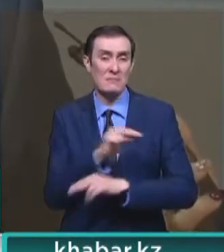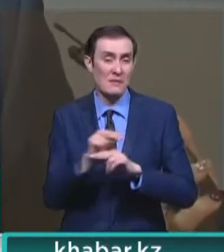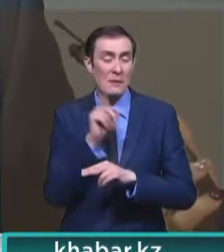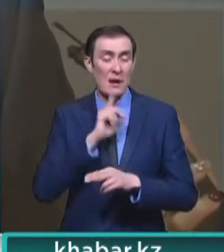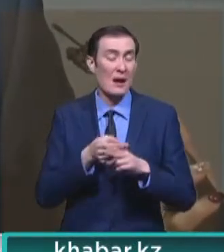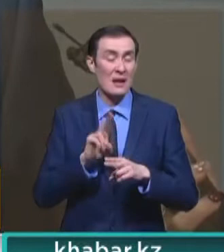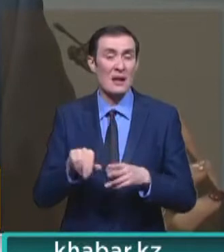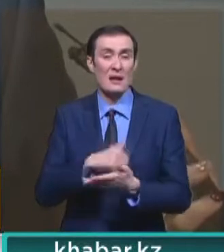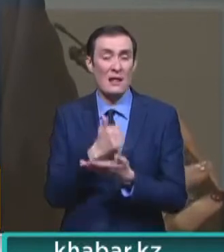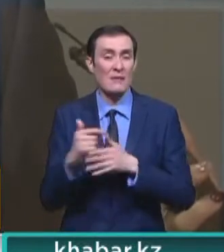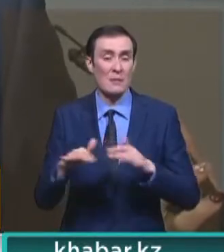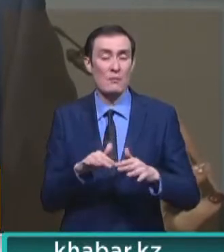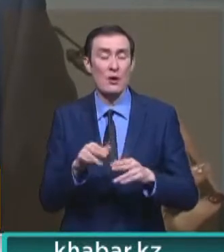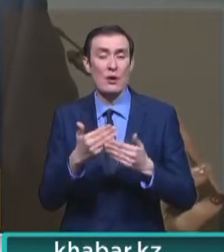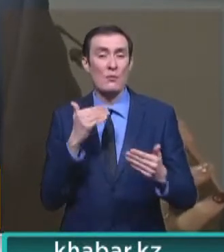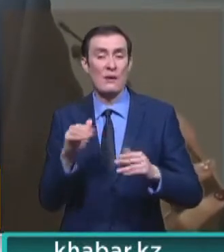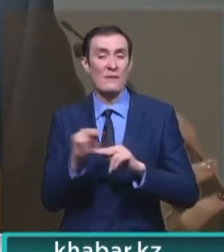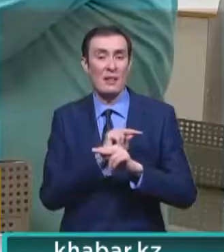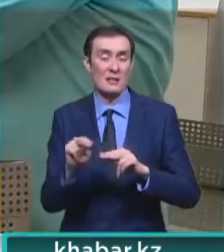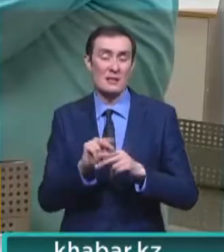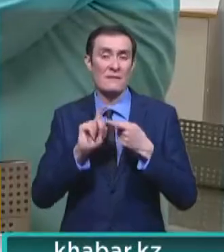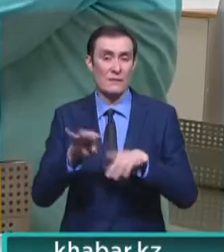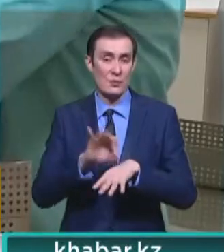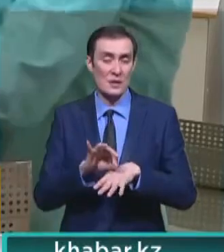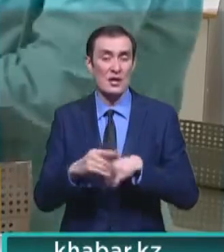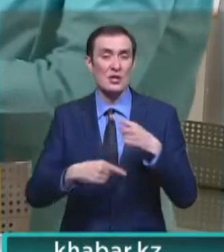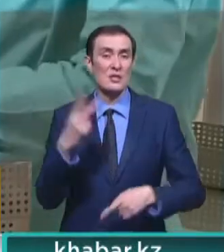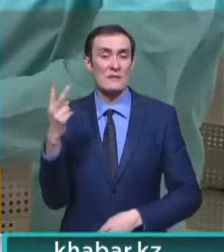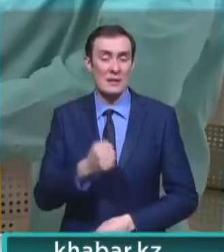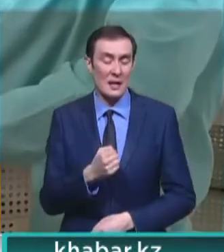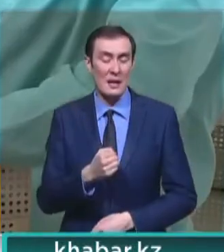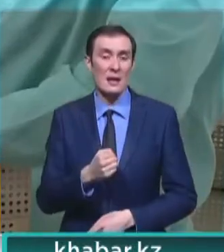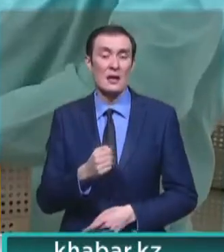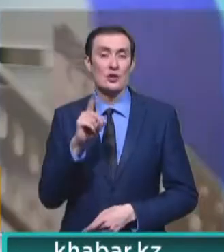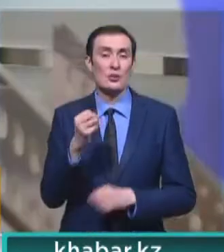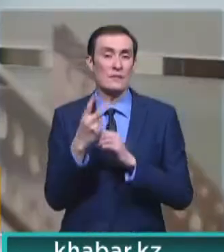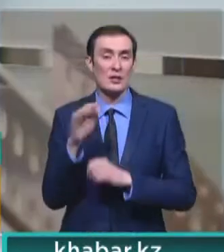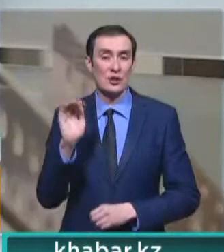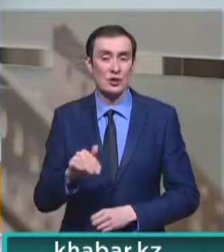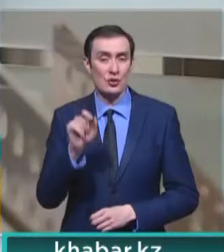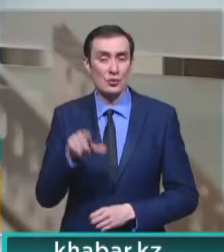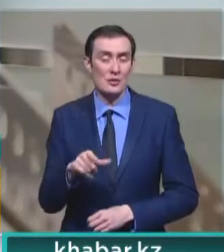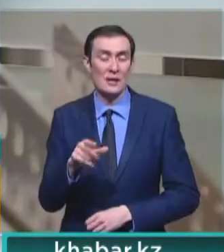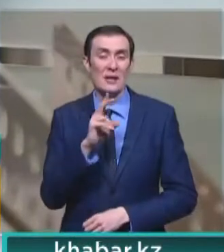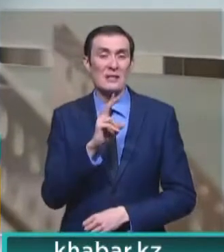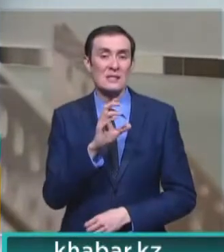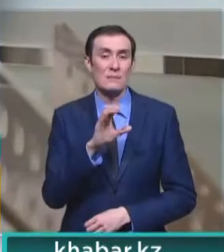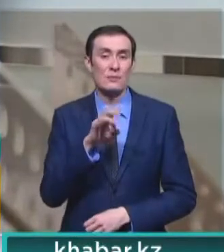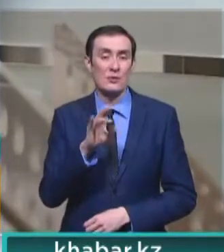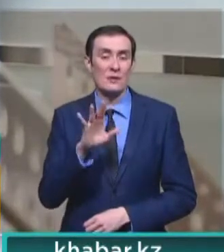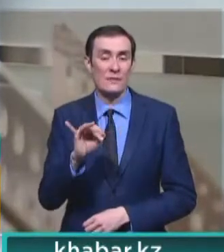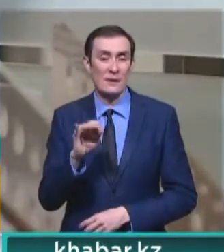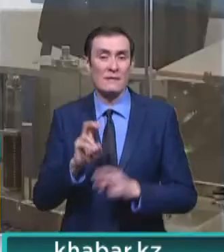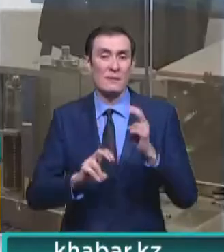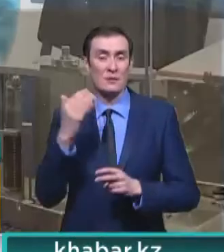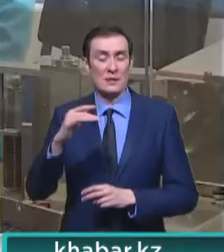это главная мера по профилактике коронавируса уже через две недели первую партию 112 тысяч доз спутниками выпустят фармацевтический завод